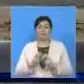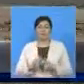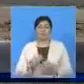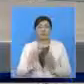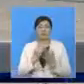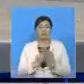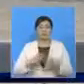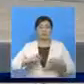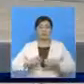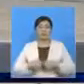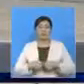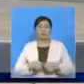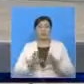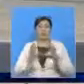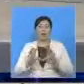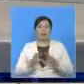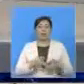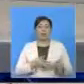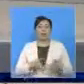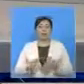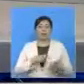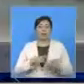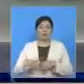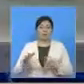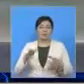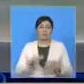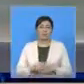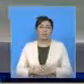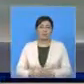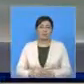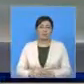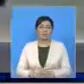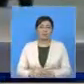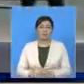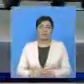статье «Нарушение правил дорожного движения», повлекшее по неосторожности смерть человека.